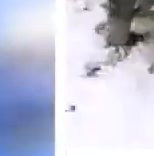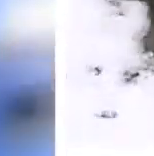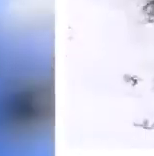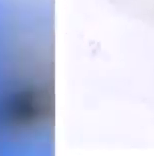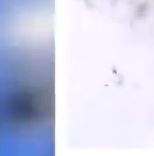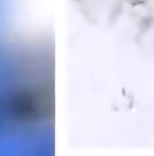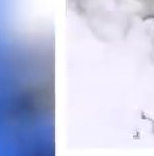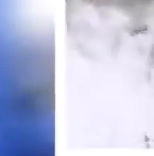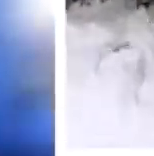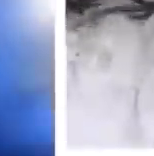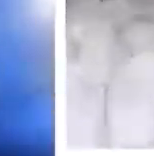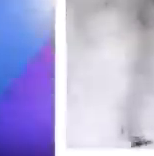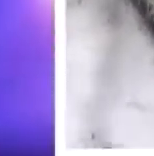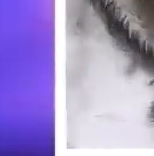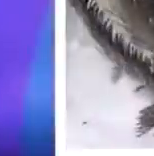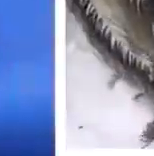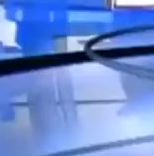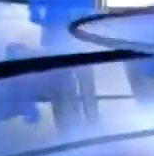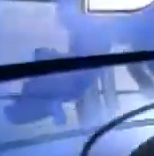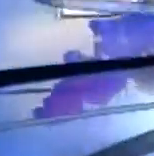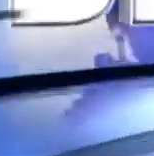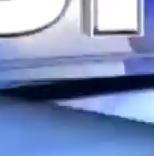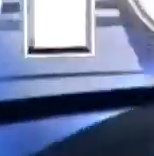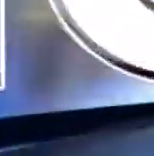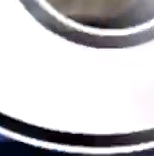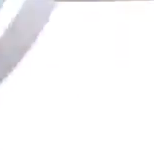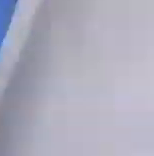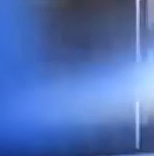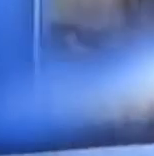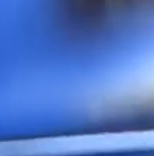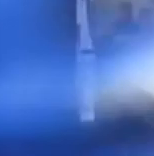купувати новорічні ялинки зі штрих-кодами.